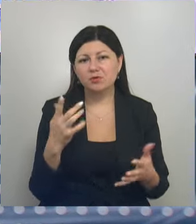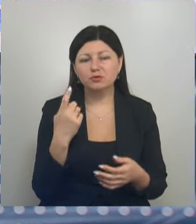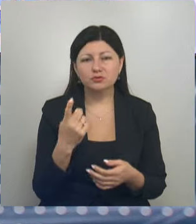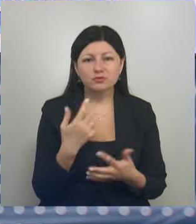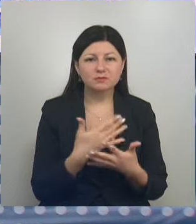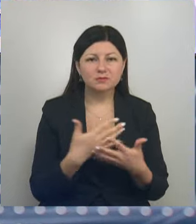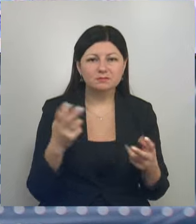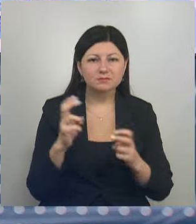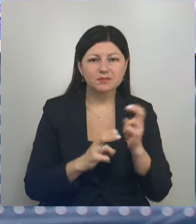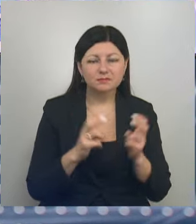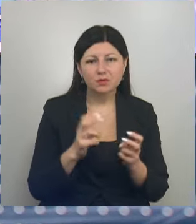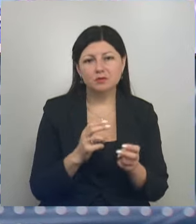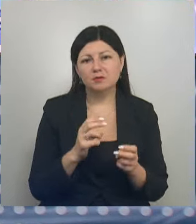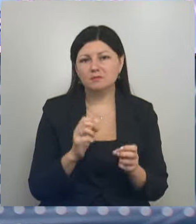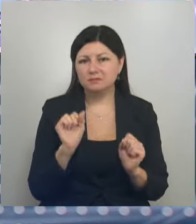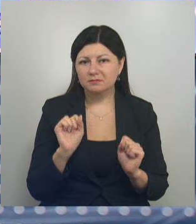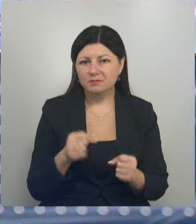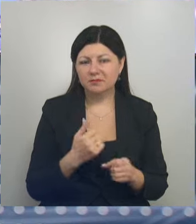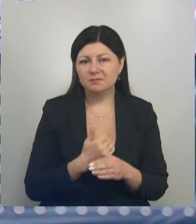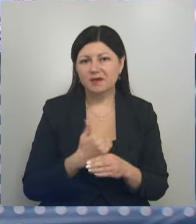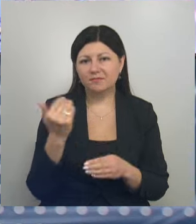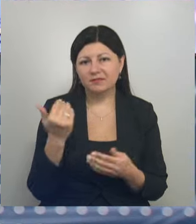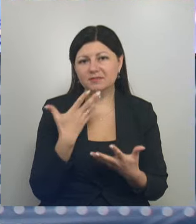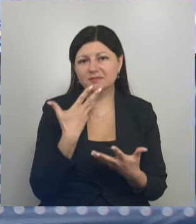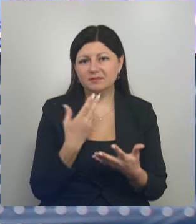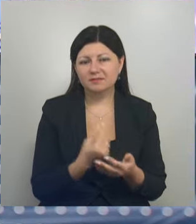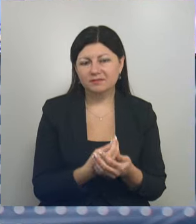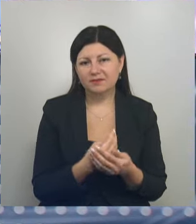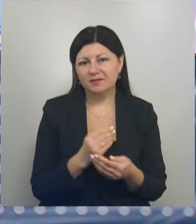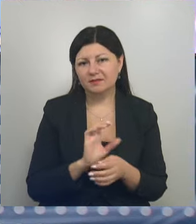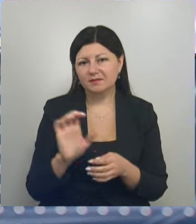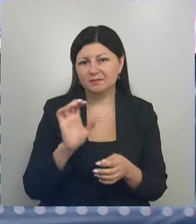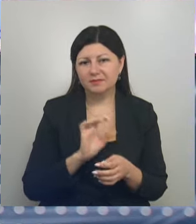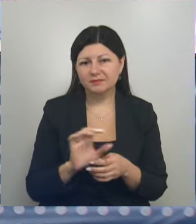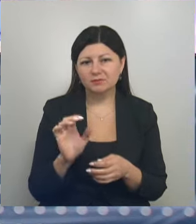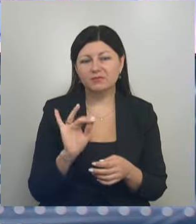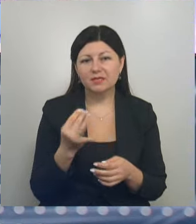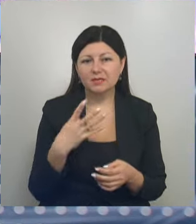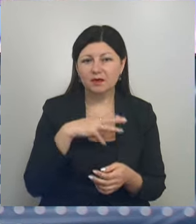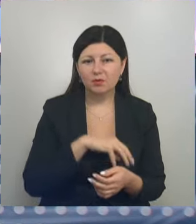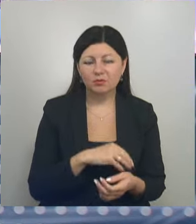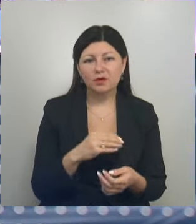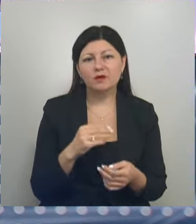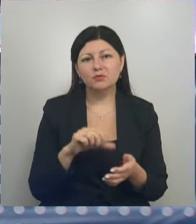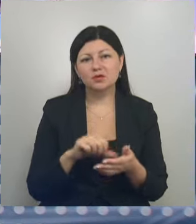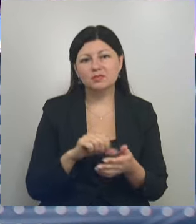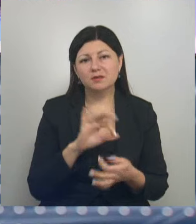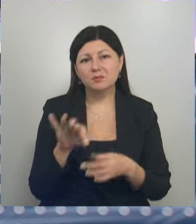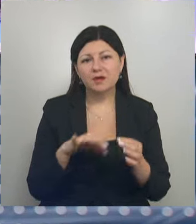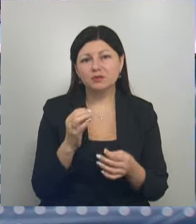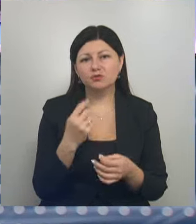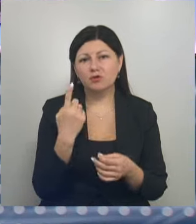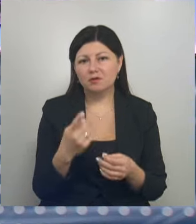сумели повысить ключевые показатели и, как следствие, увеличить доходы. В марте 2023-го участником проекта стала еще